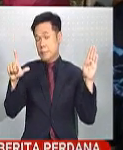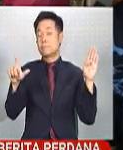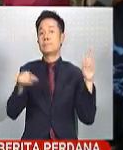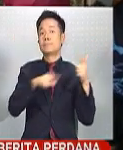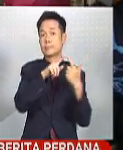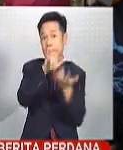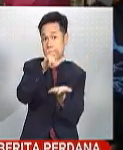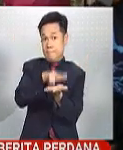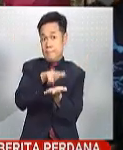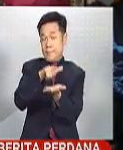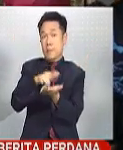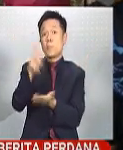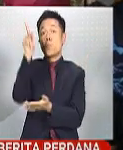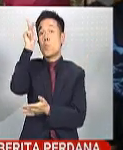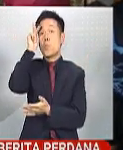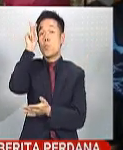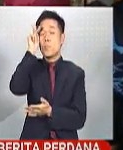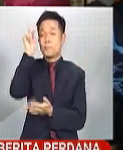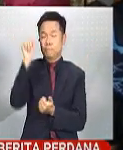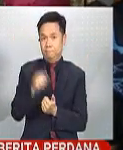airport, pembesaran airport,